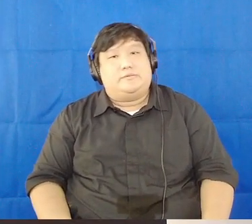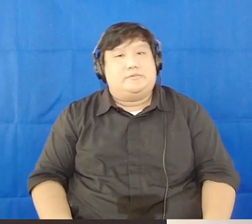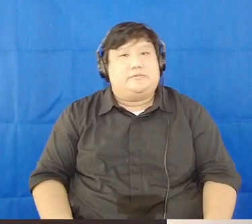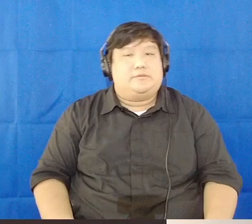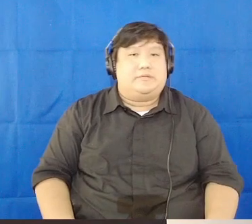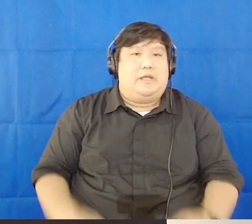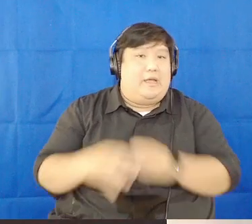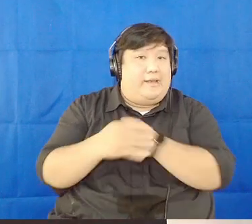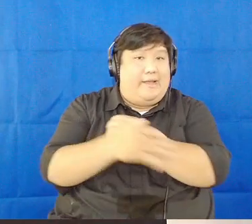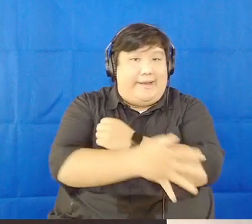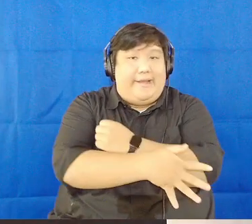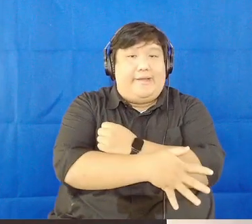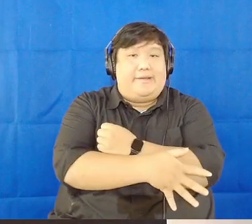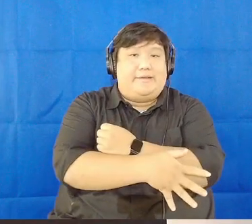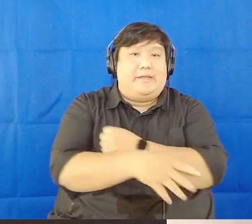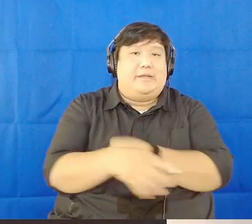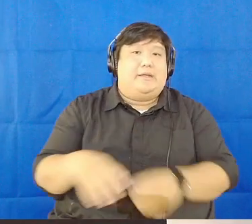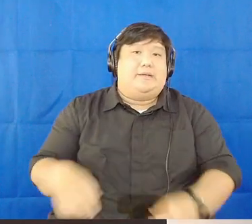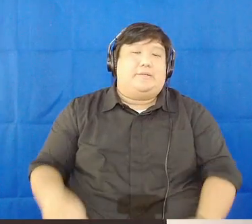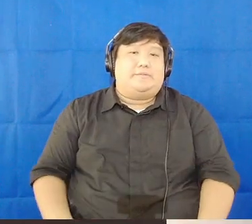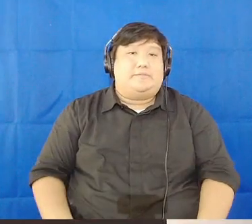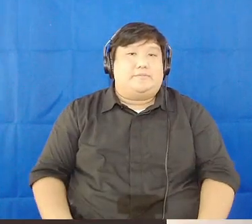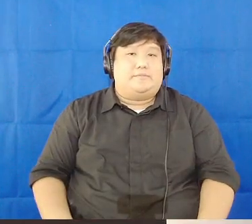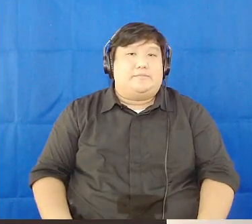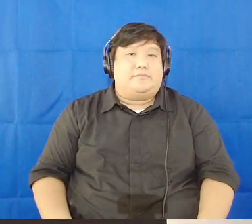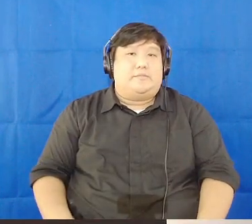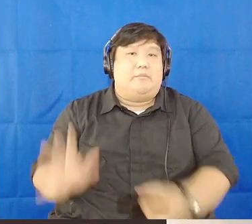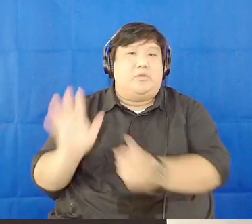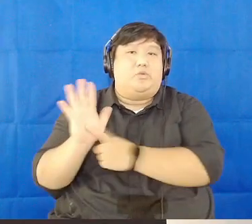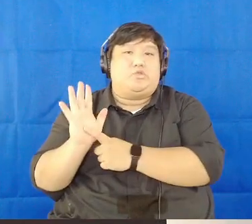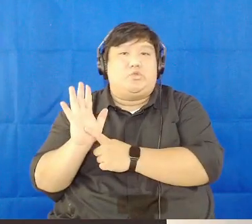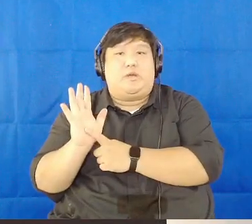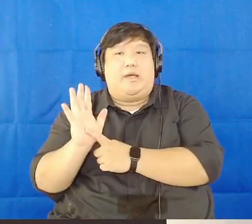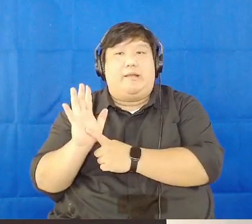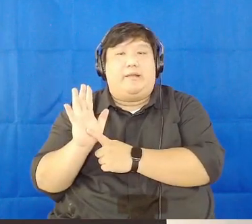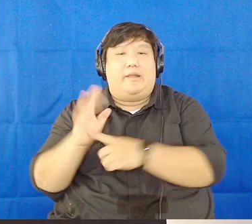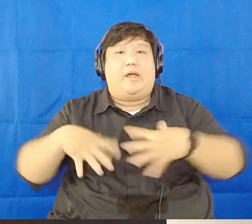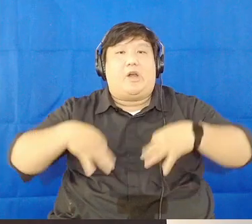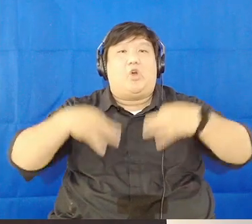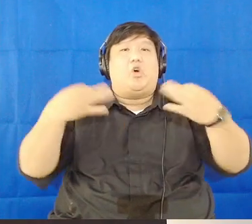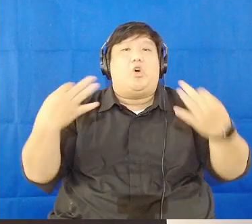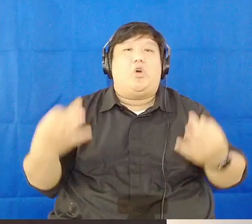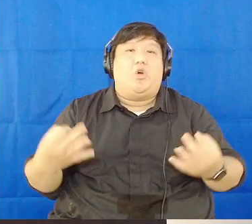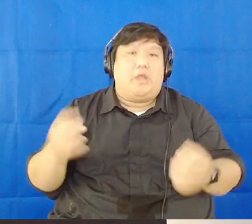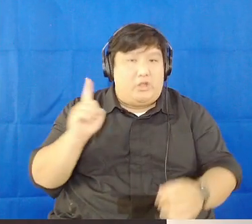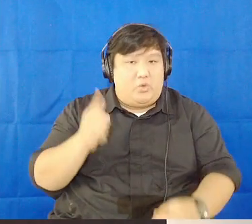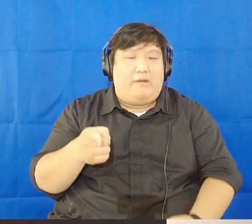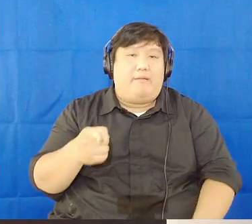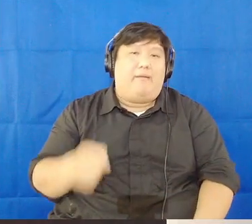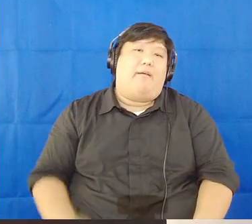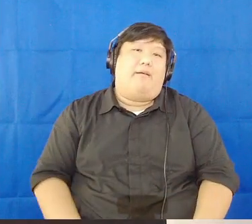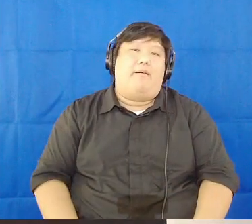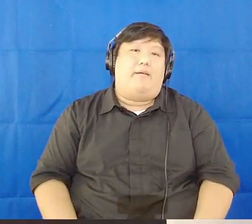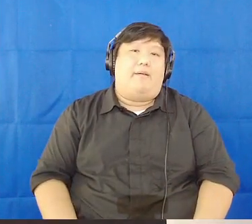Sedangkan darah itu mau mengacu kepada suatu tempat nyawa itu ada. Ya, darah